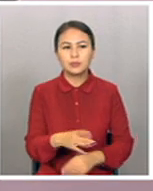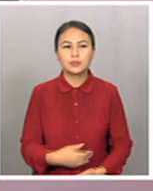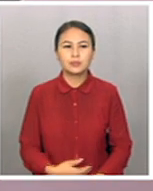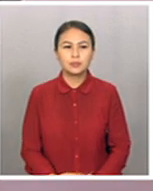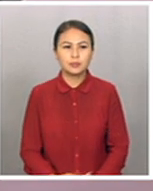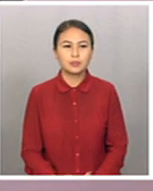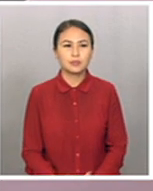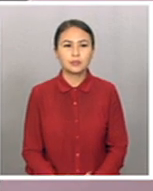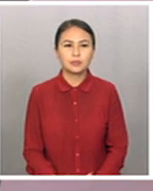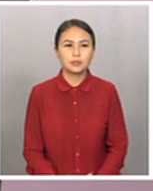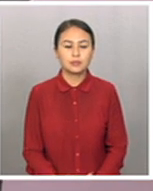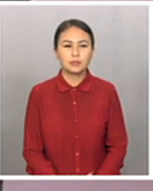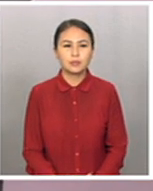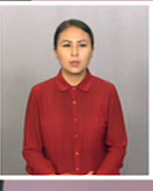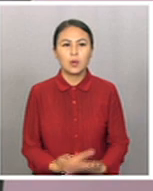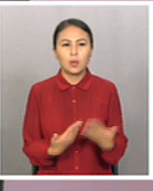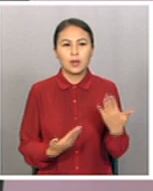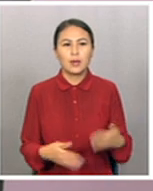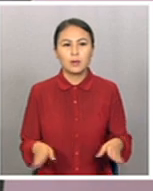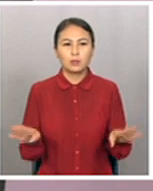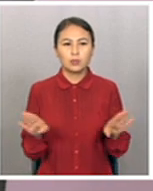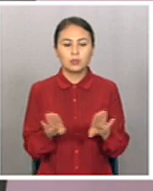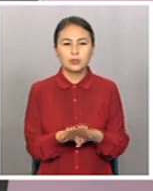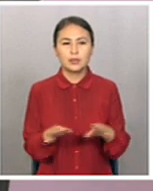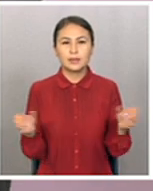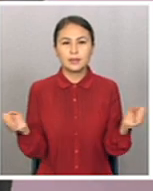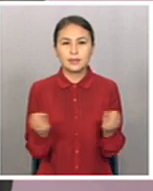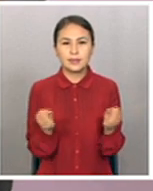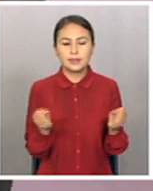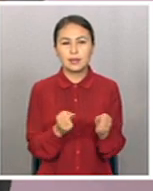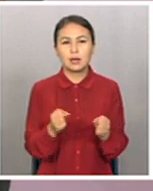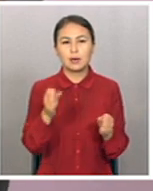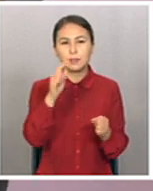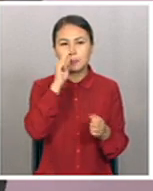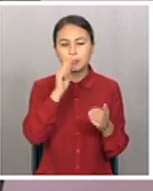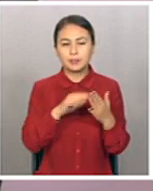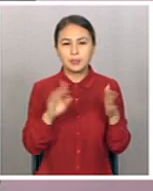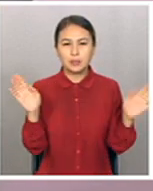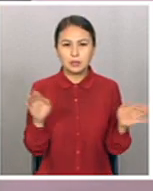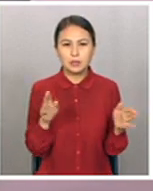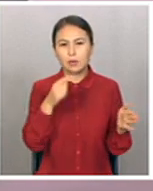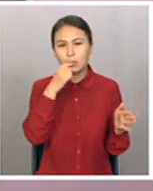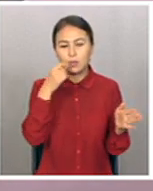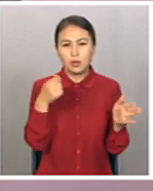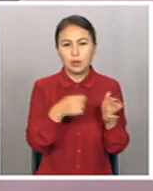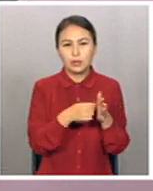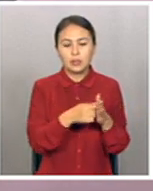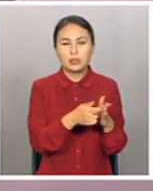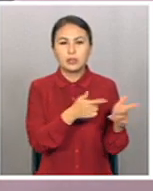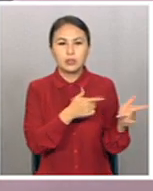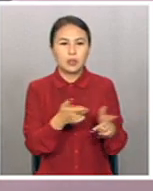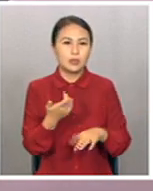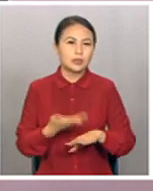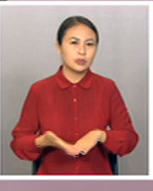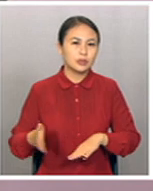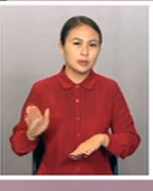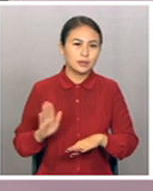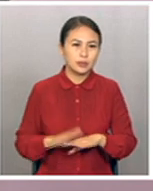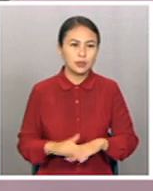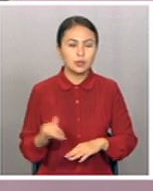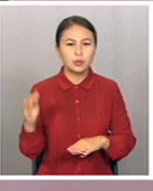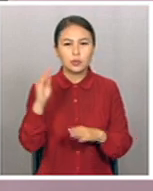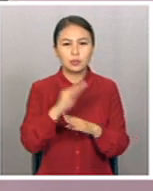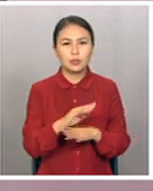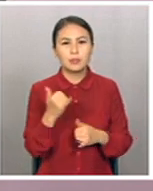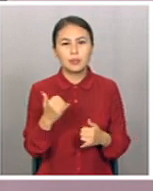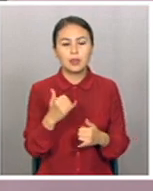болмайды. Олай болса, қыста құстарға азық тауып жеу қиын. Сонымен